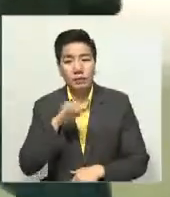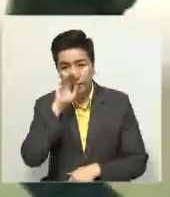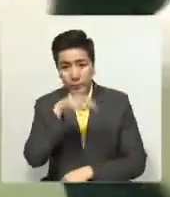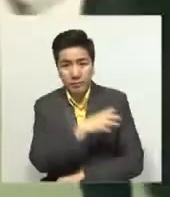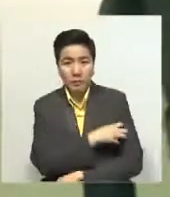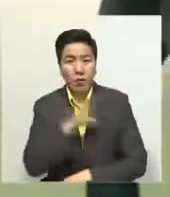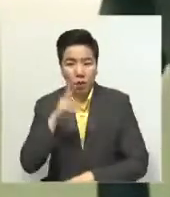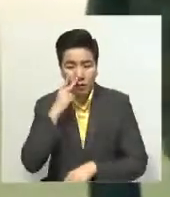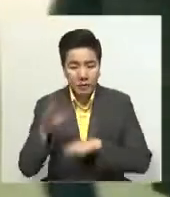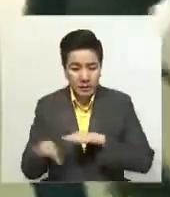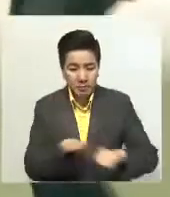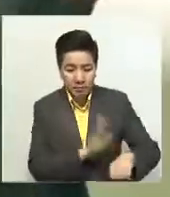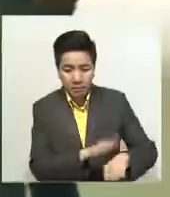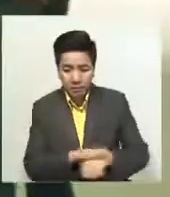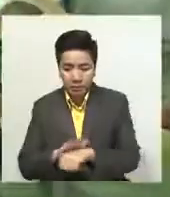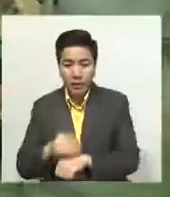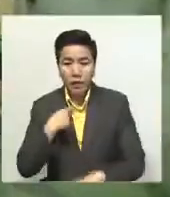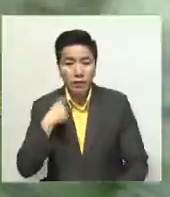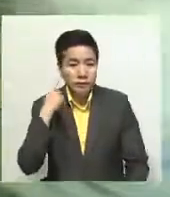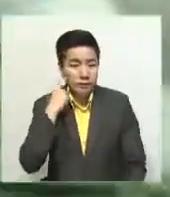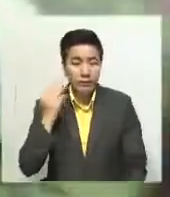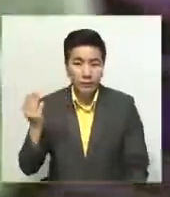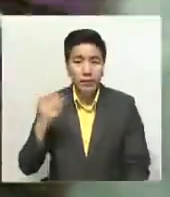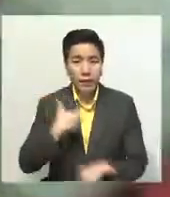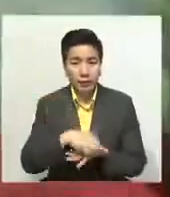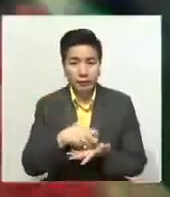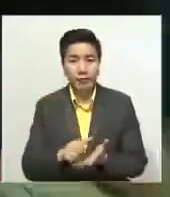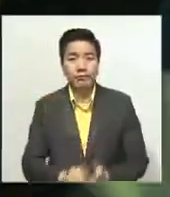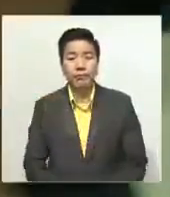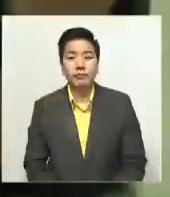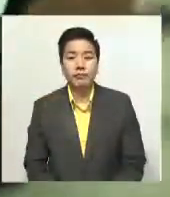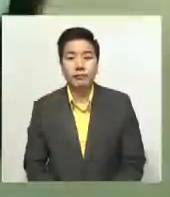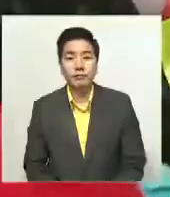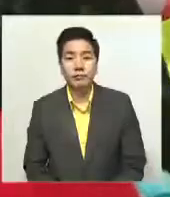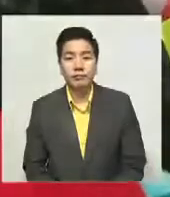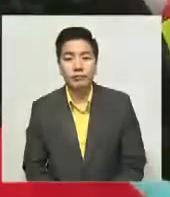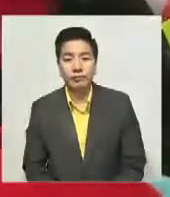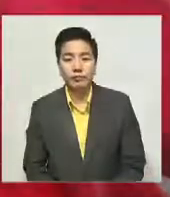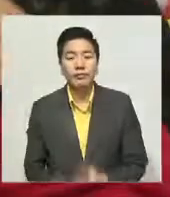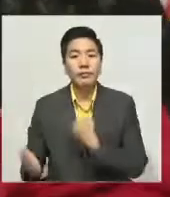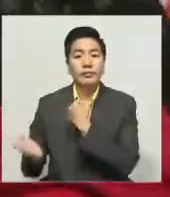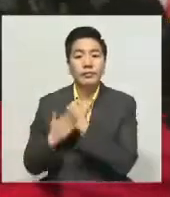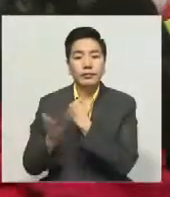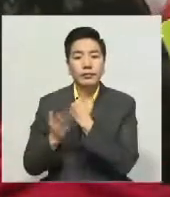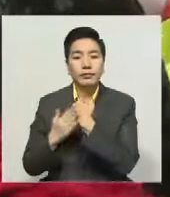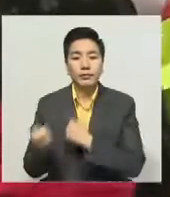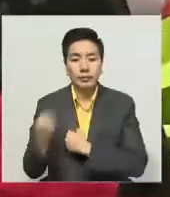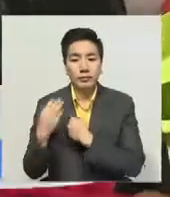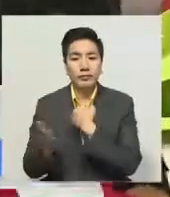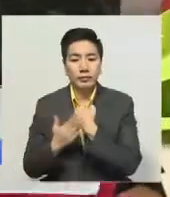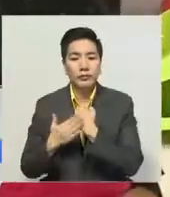เป็นระยะด้วยไปฟังเสียงของคุณสุนันทากันค่ะ ก็จะมาแจ้งเตือนเป็นระยะ